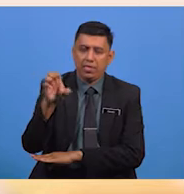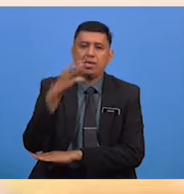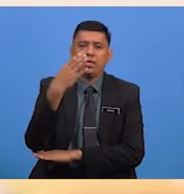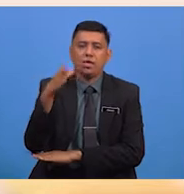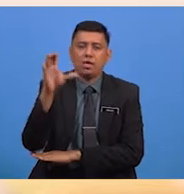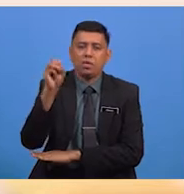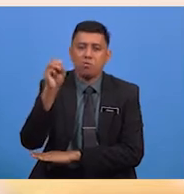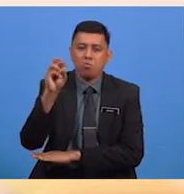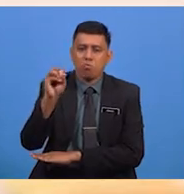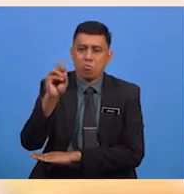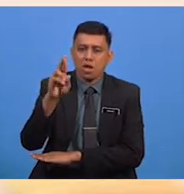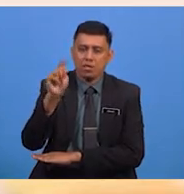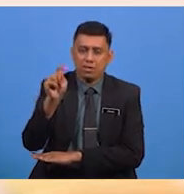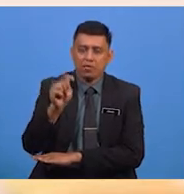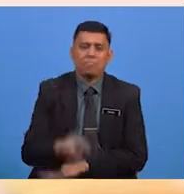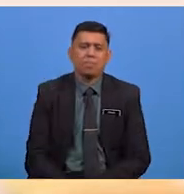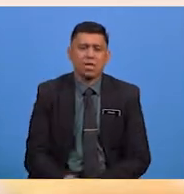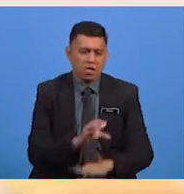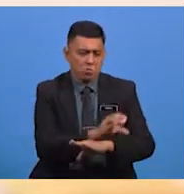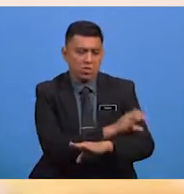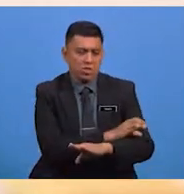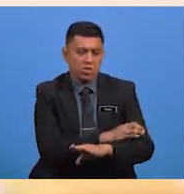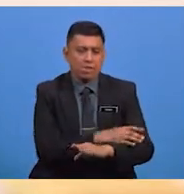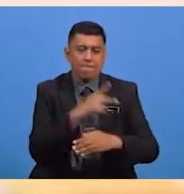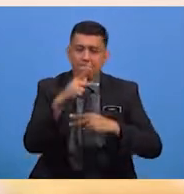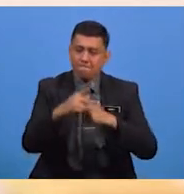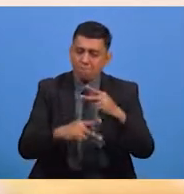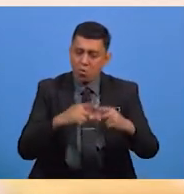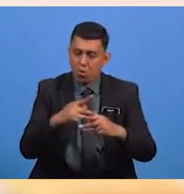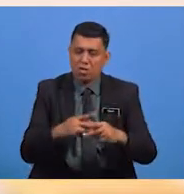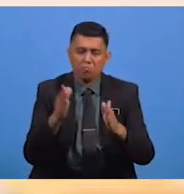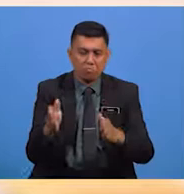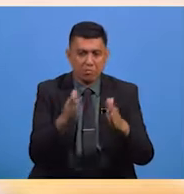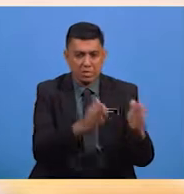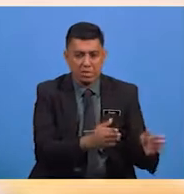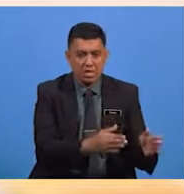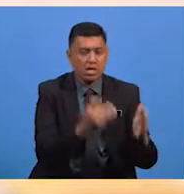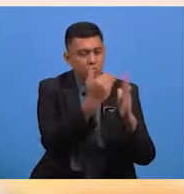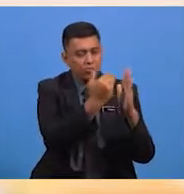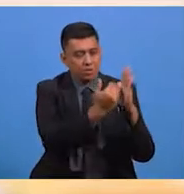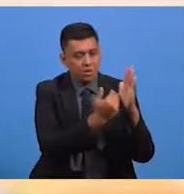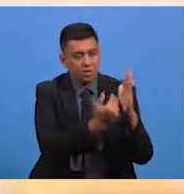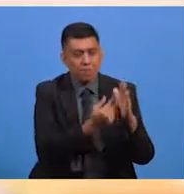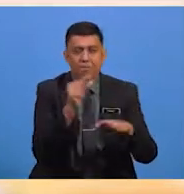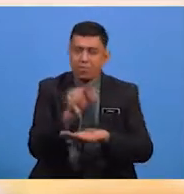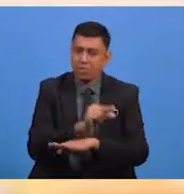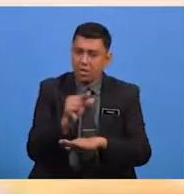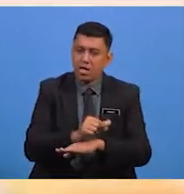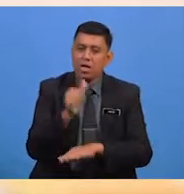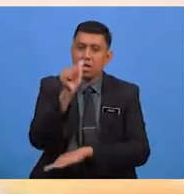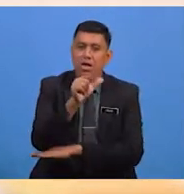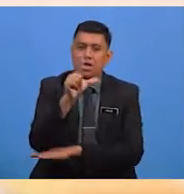Inilah salah satu cara komputer diprogramkan untuk menyusun suatu senarai menggunakan